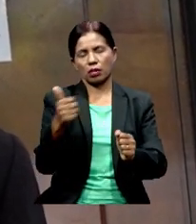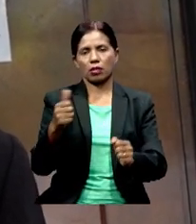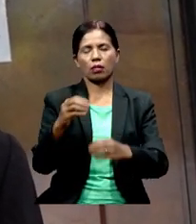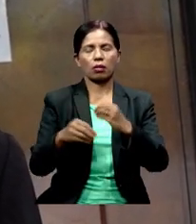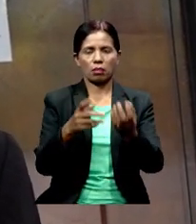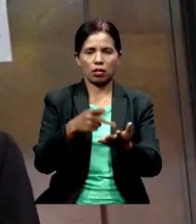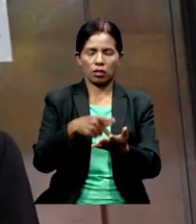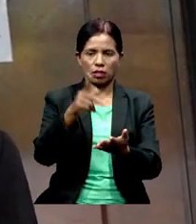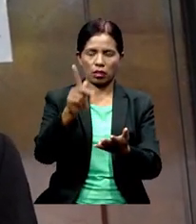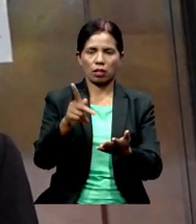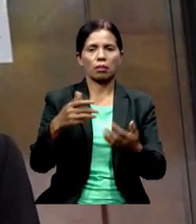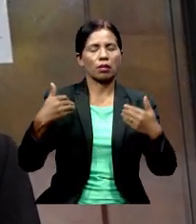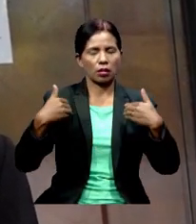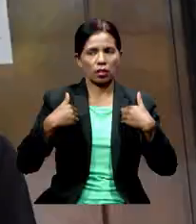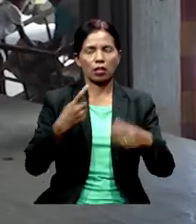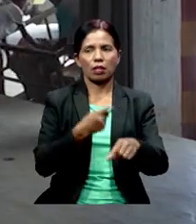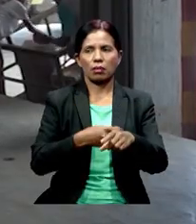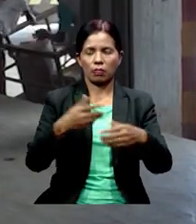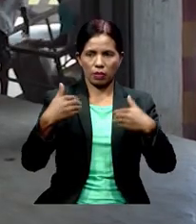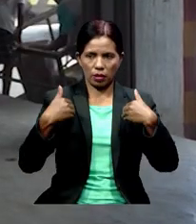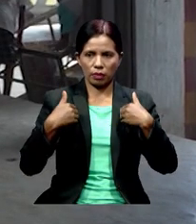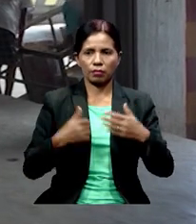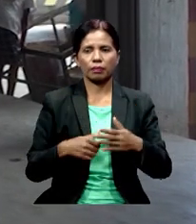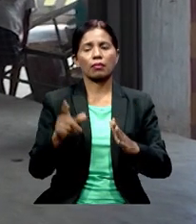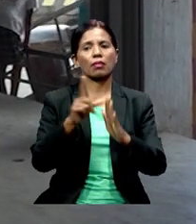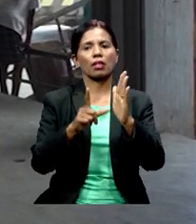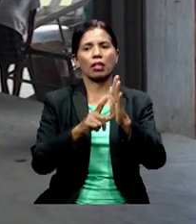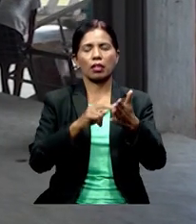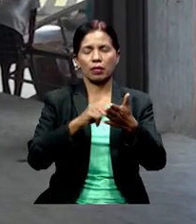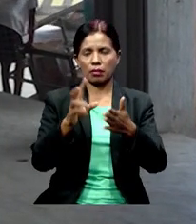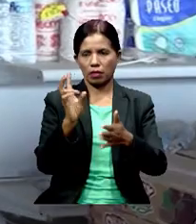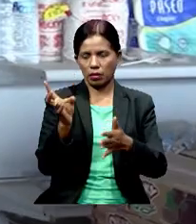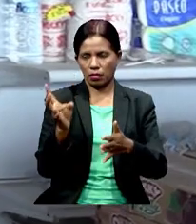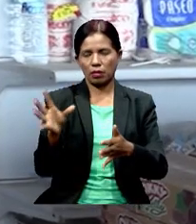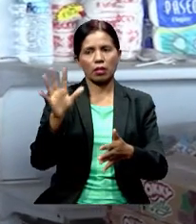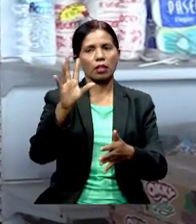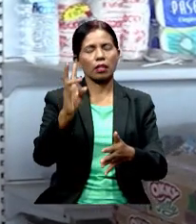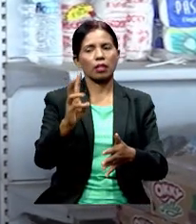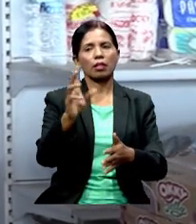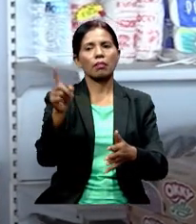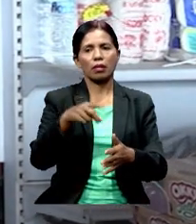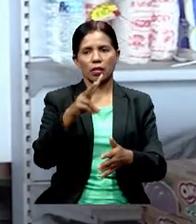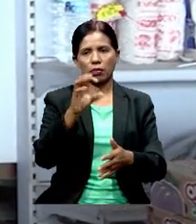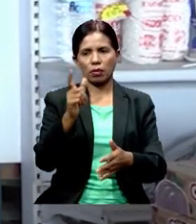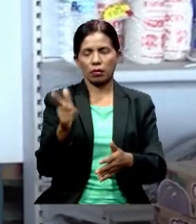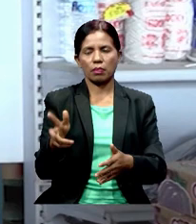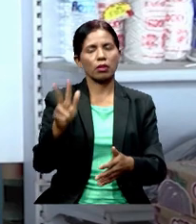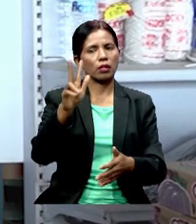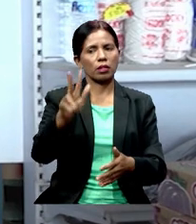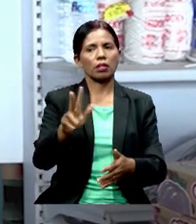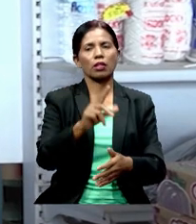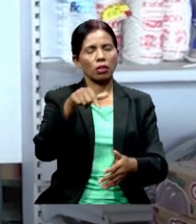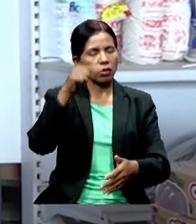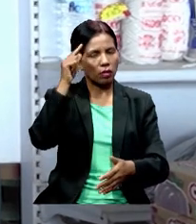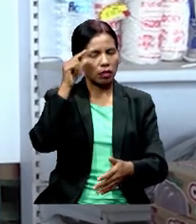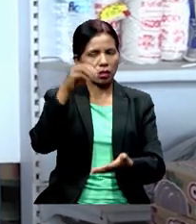kustan kua kustu ni beia no tempo ni beia. Ia decreto lei numero itu nulo resin neng bara di un ruaru nulo resin tolu nebe